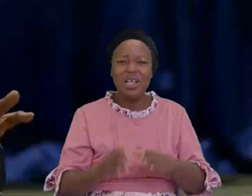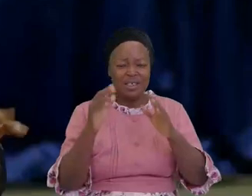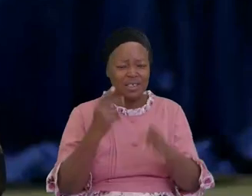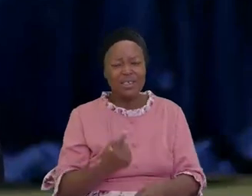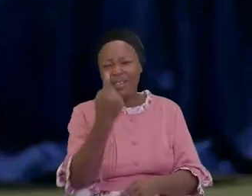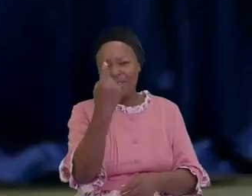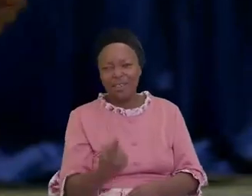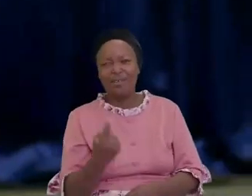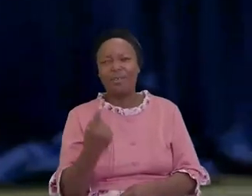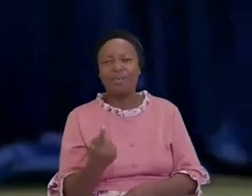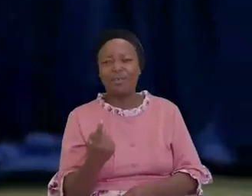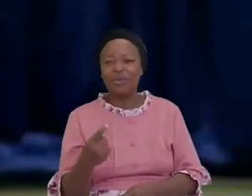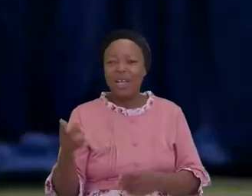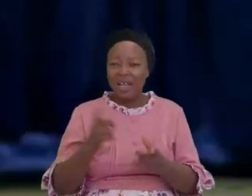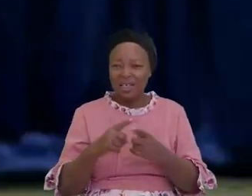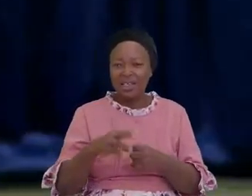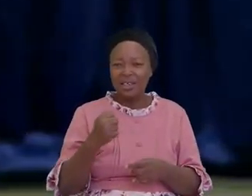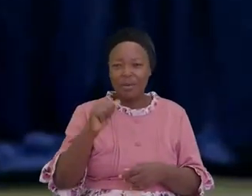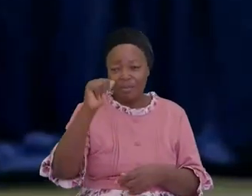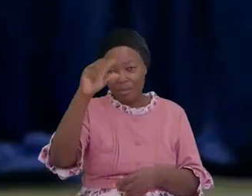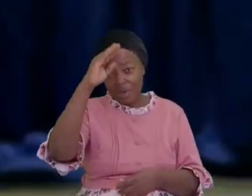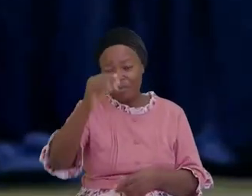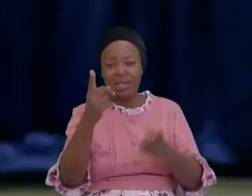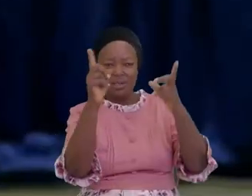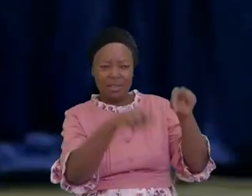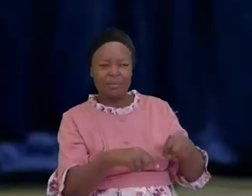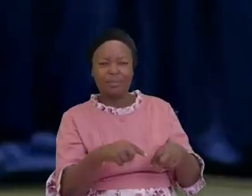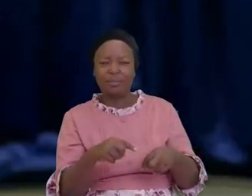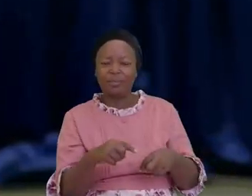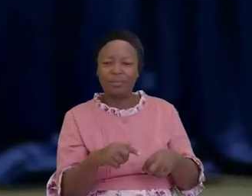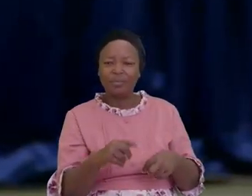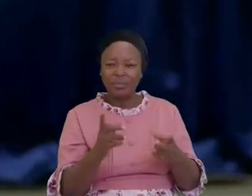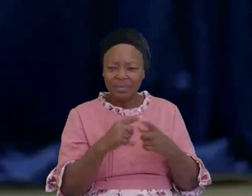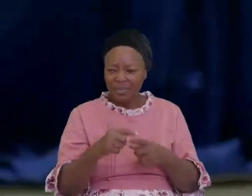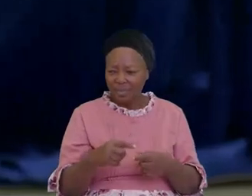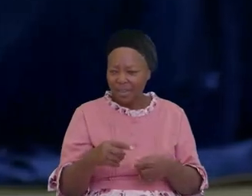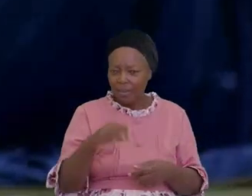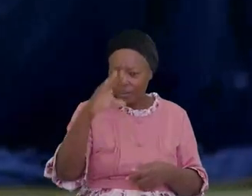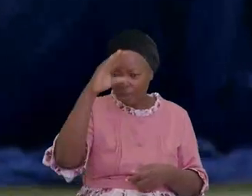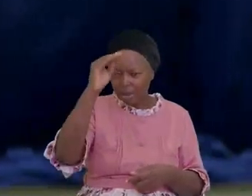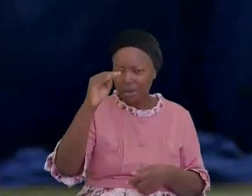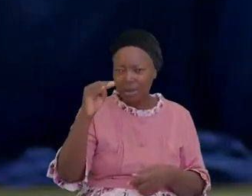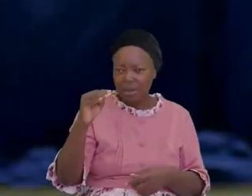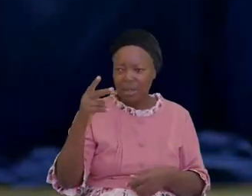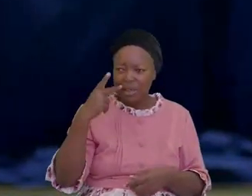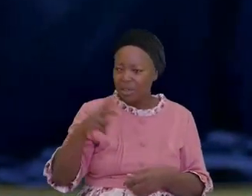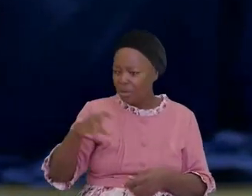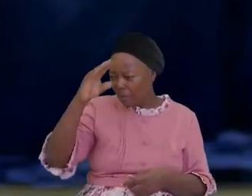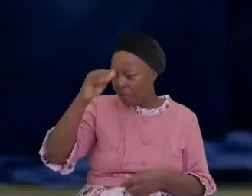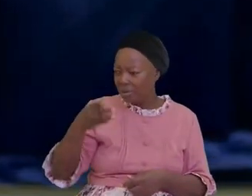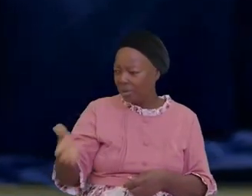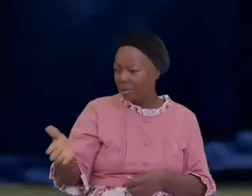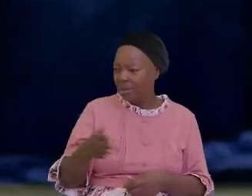Totalement célibataire. Et l'homme est venu. J'ai dit, monsieur, regarde ton garçon.